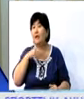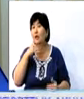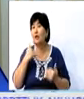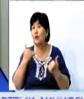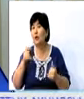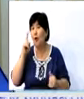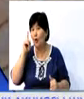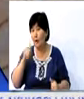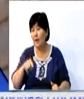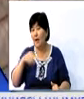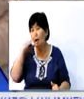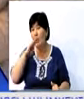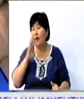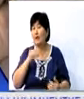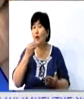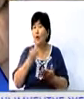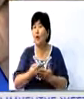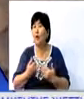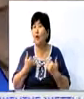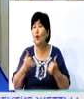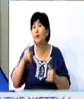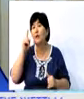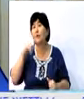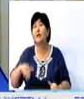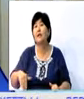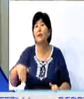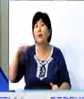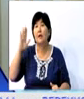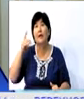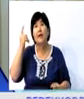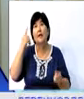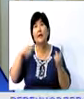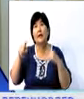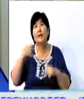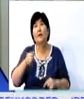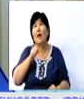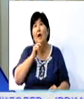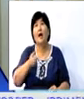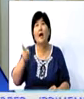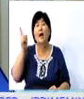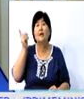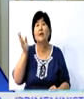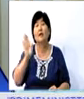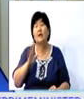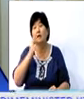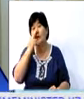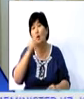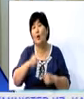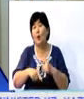бала болады. Ата-анасын құрметтеу білетін бала болады. Ертегі деген бұл ата-бабамыздан қалған